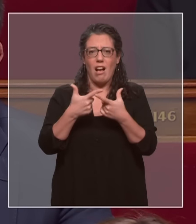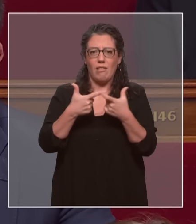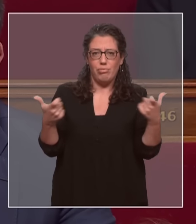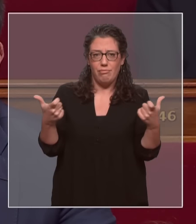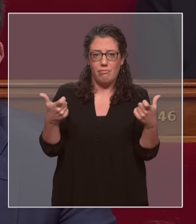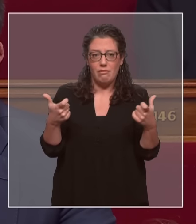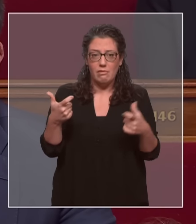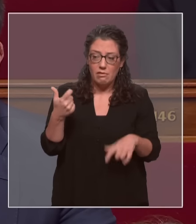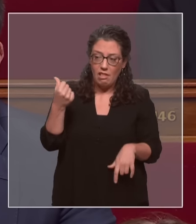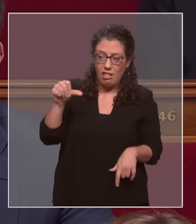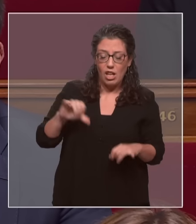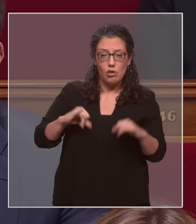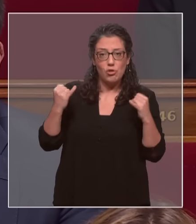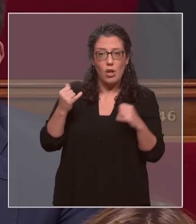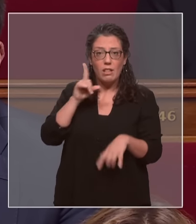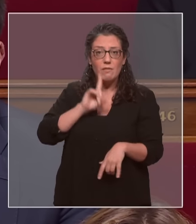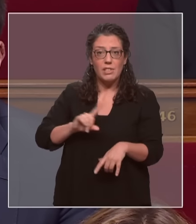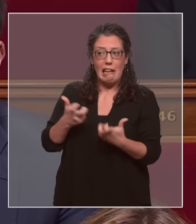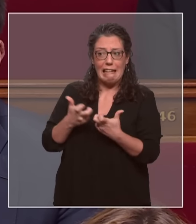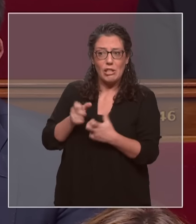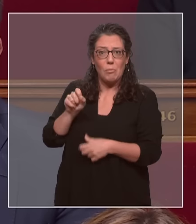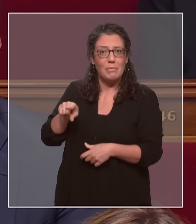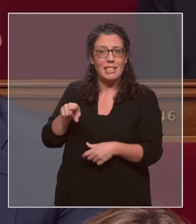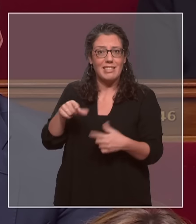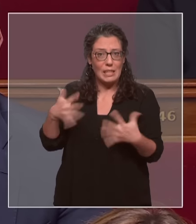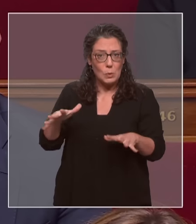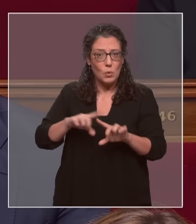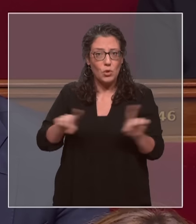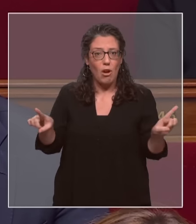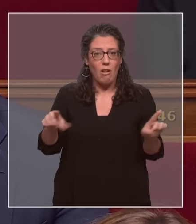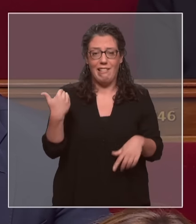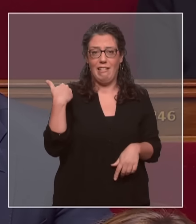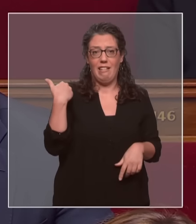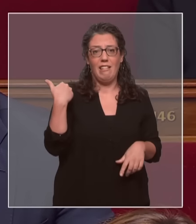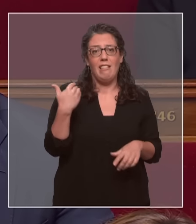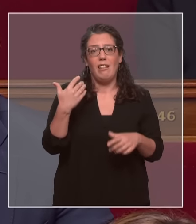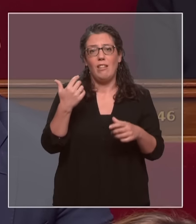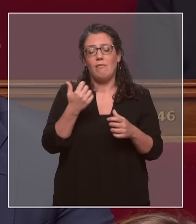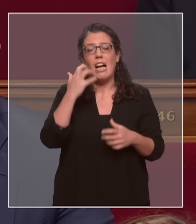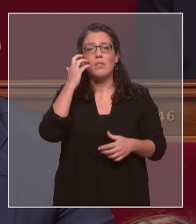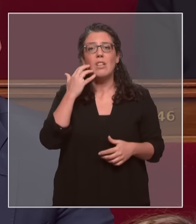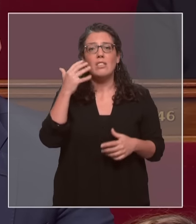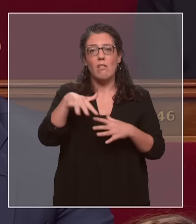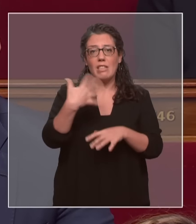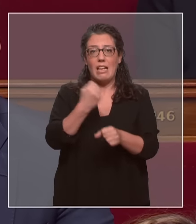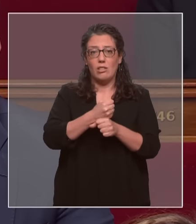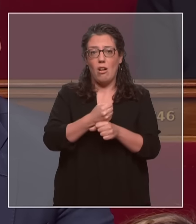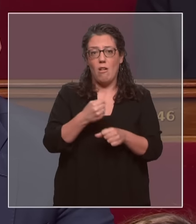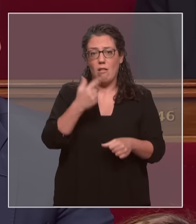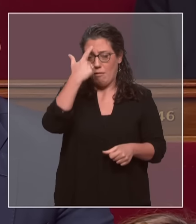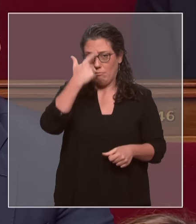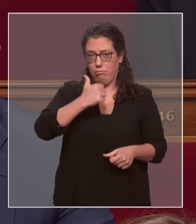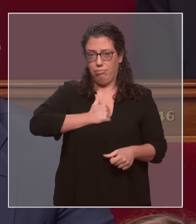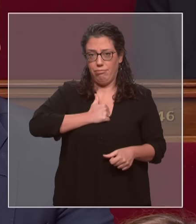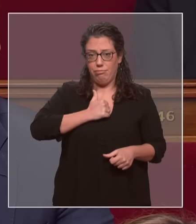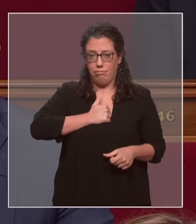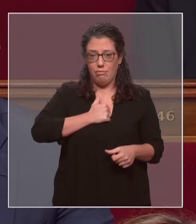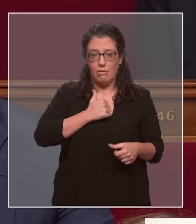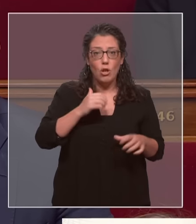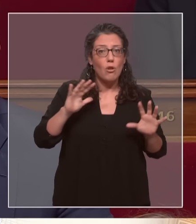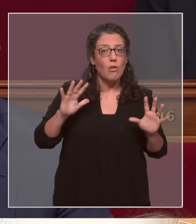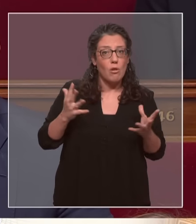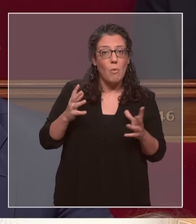seule. Récemment, deux adolescentes de 15 ans ont mis fin à leur jour après avoir fait part de leur mal-être sur